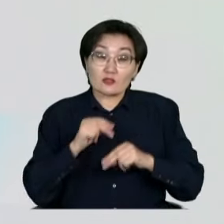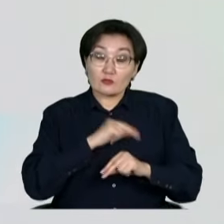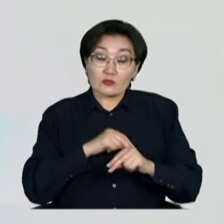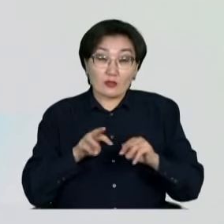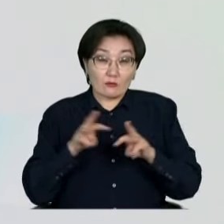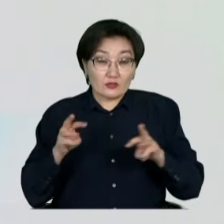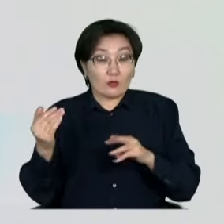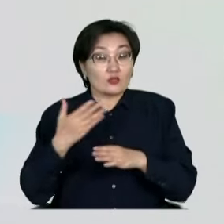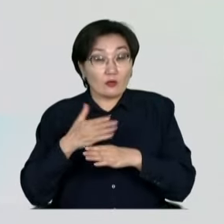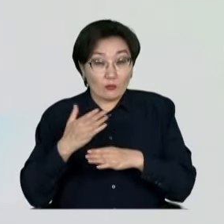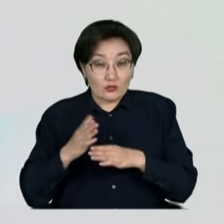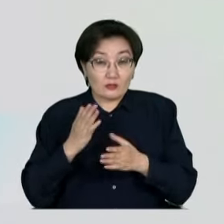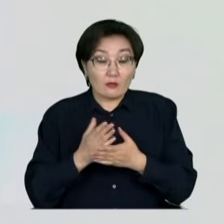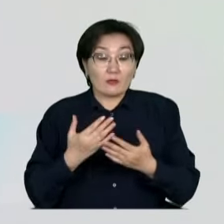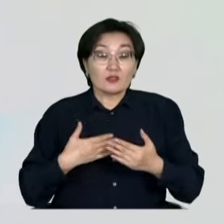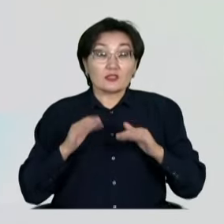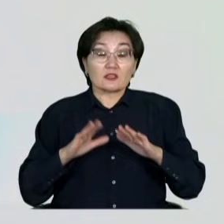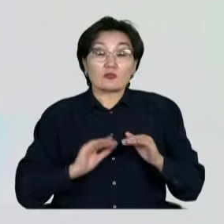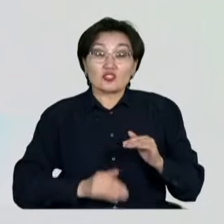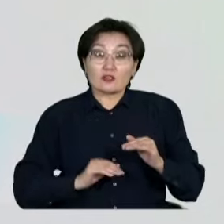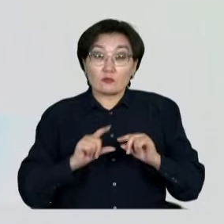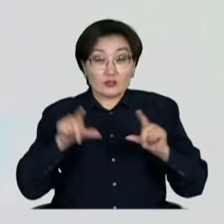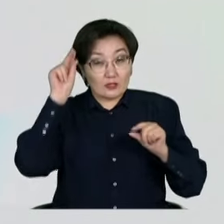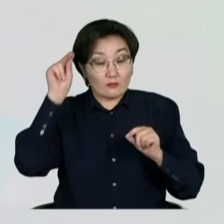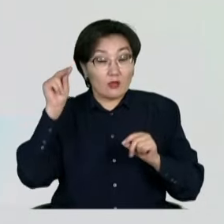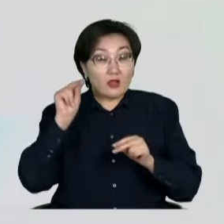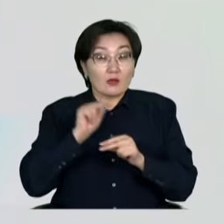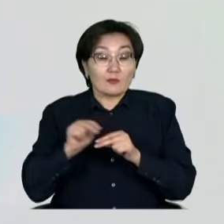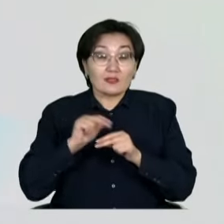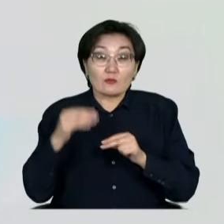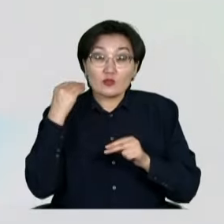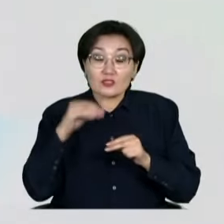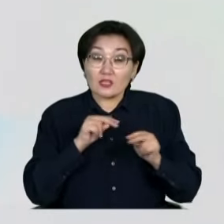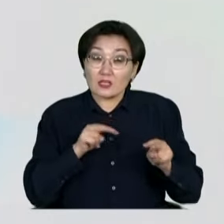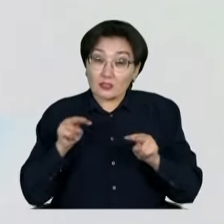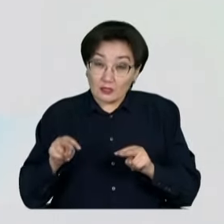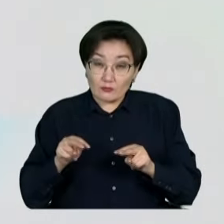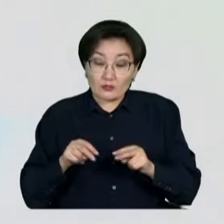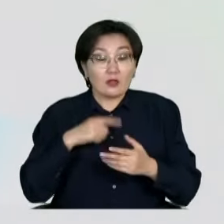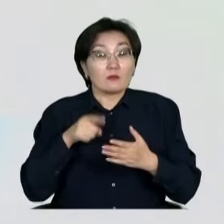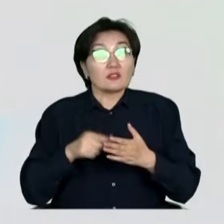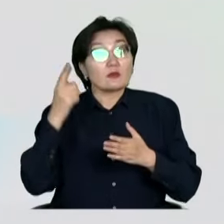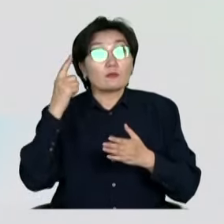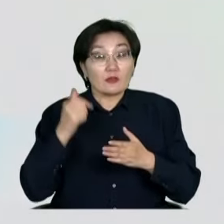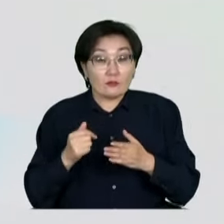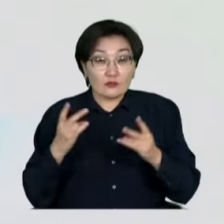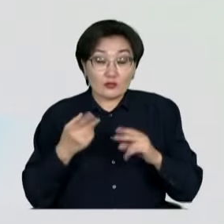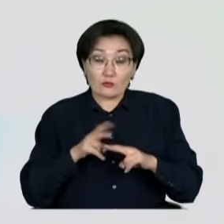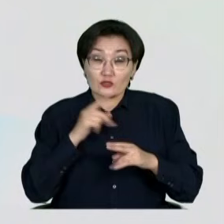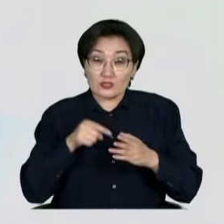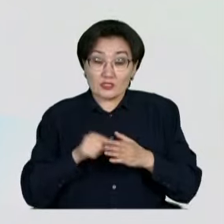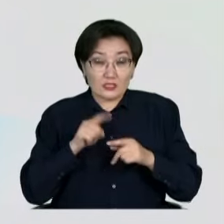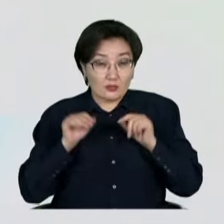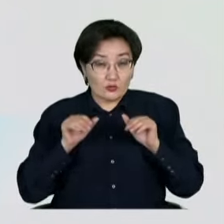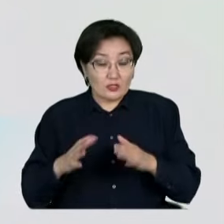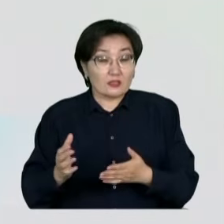бөледі оларға. Біз тек қана жекеменшіктердің білім сапасын қадағалаймыз, дұрыс берілуін. Мәселесімен таныстық және бұл мәселенің тезірек